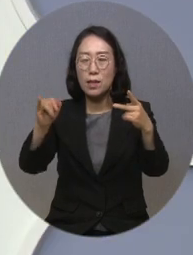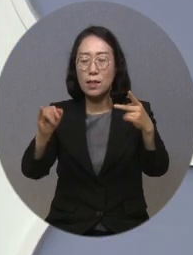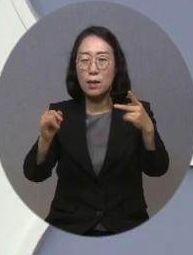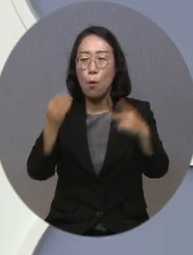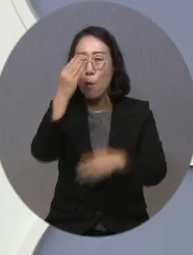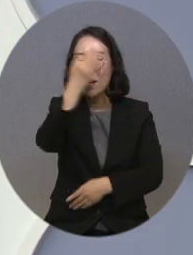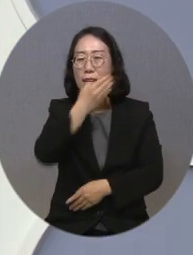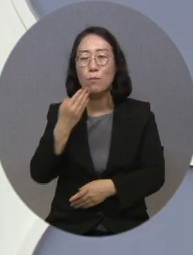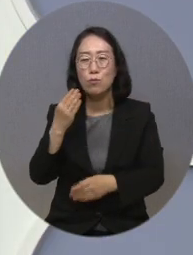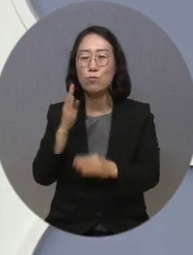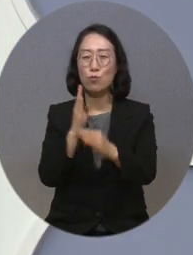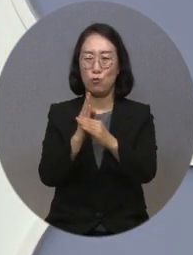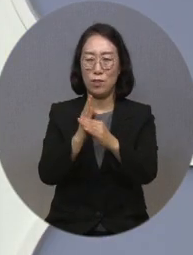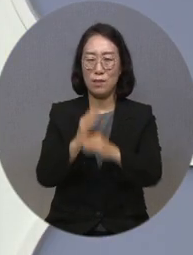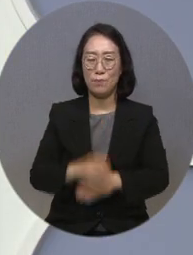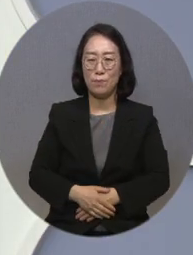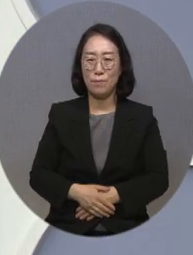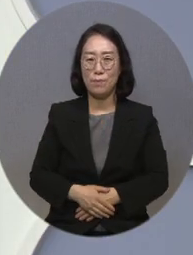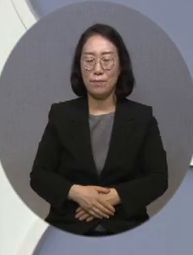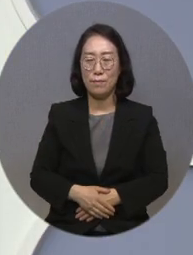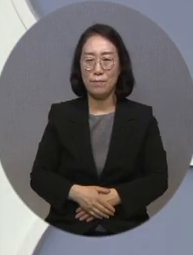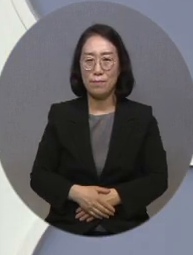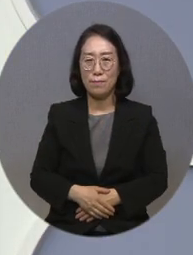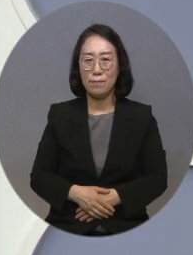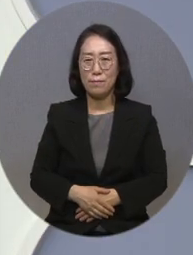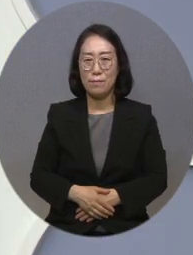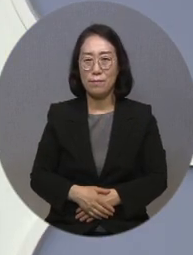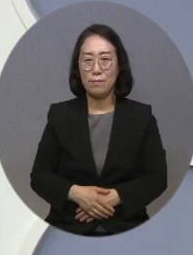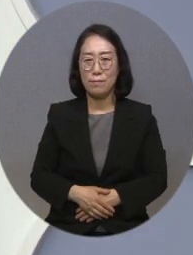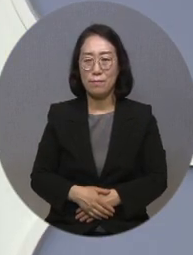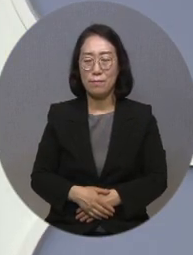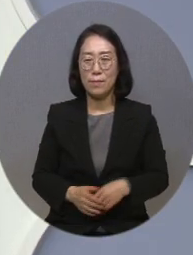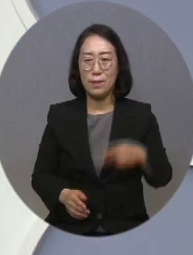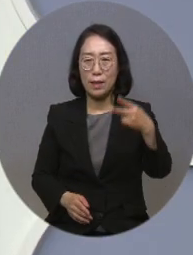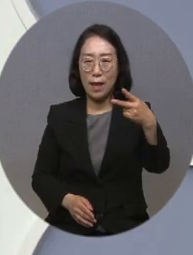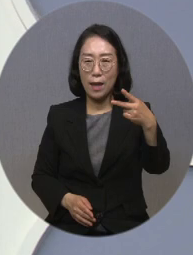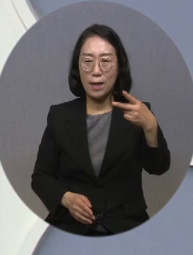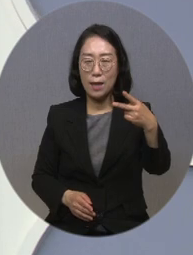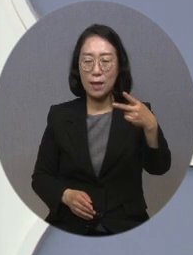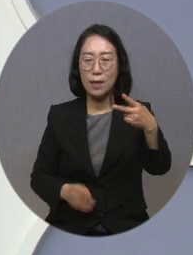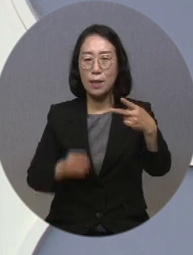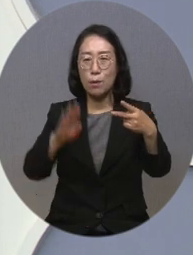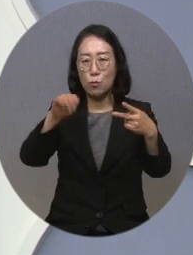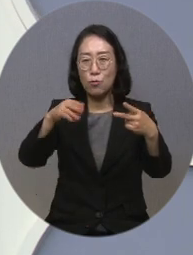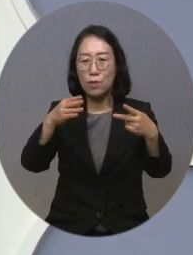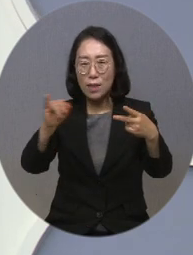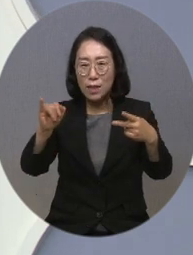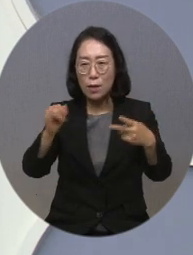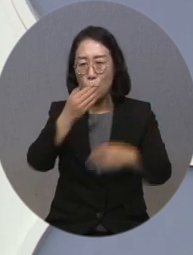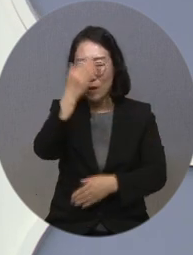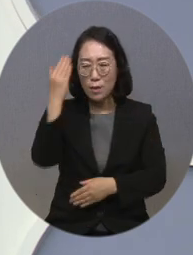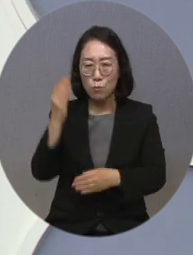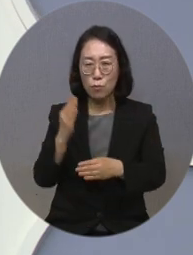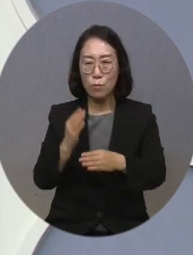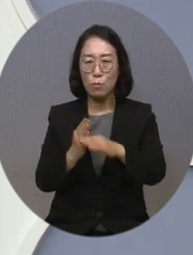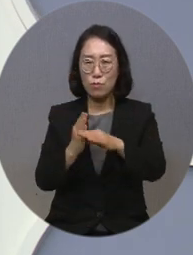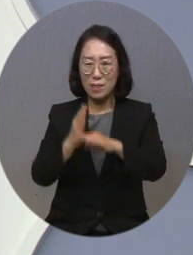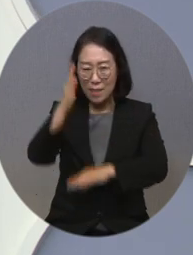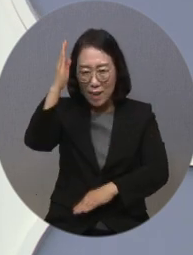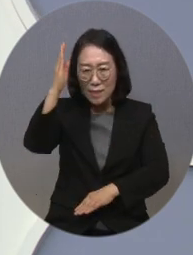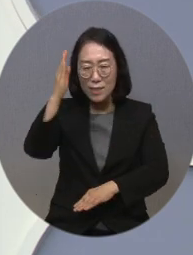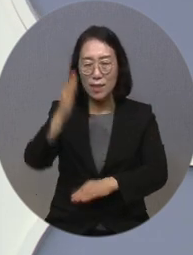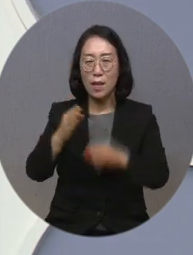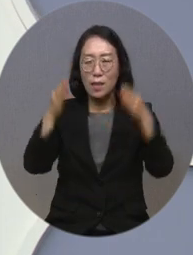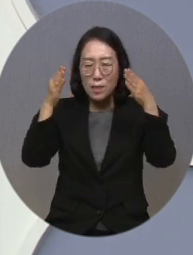그 저 지금 지사 하고 계신 분이 K 뷰티 화장품 쪽에 너무 올인하시다